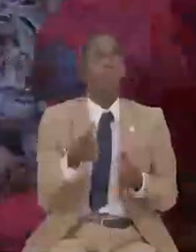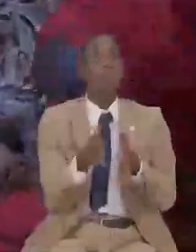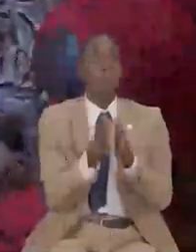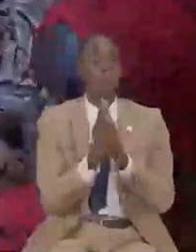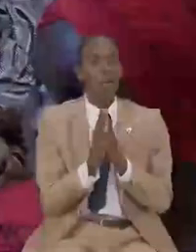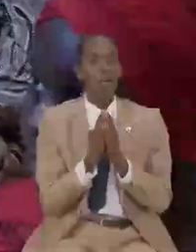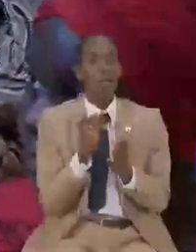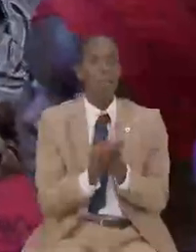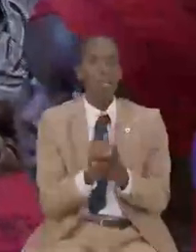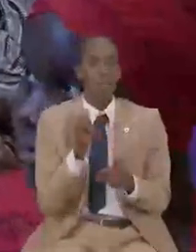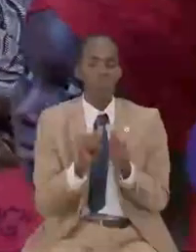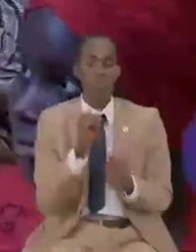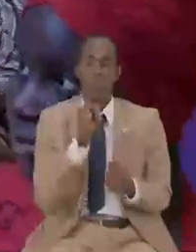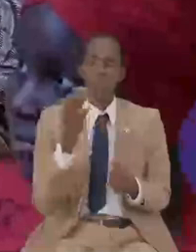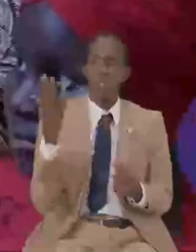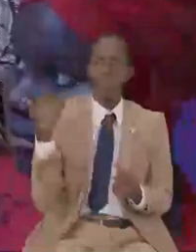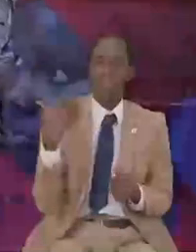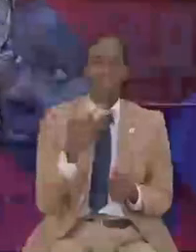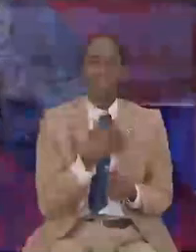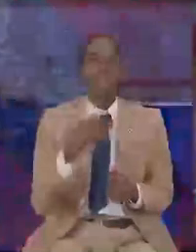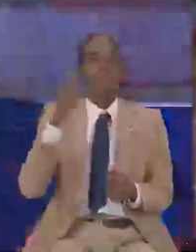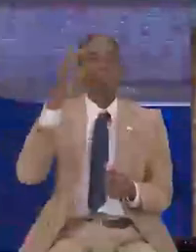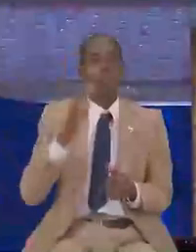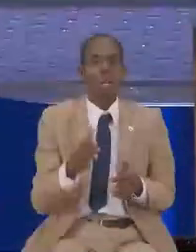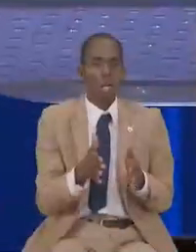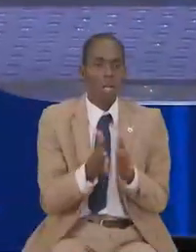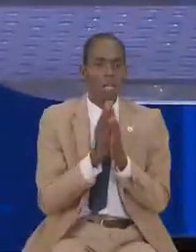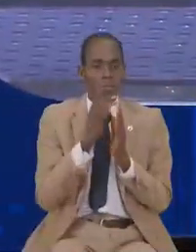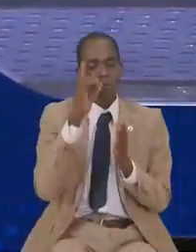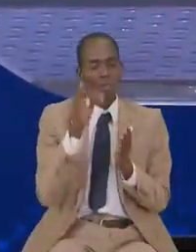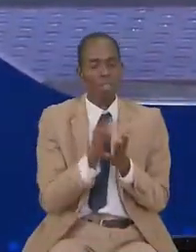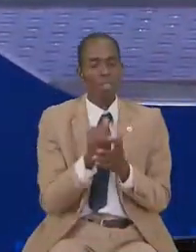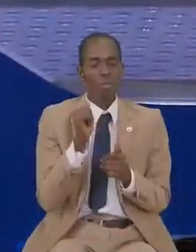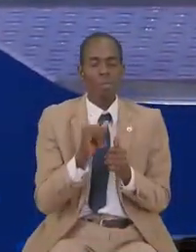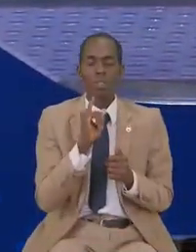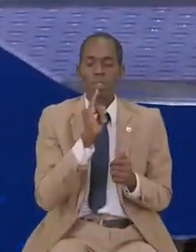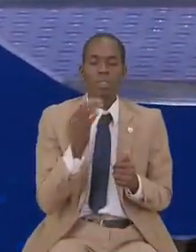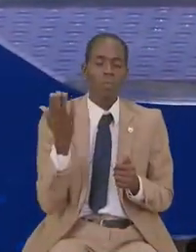passé. Et Dieu ramène ce qui est passé.